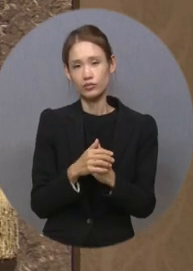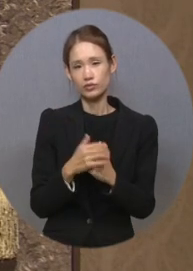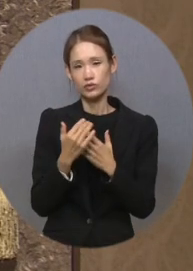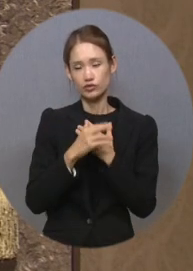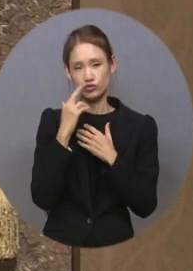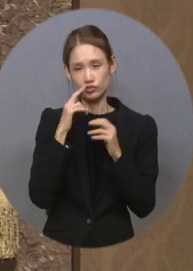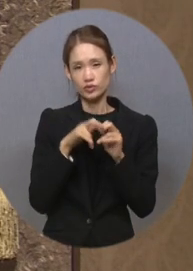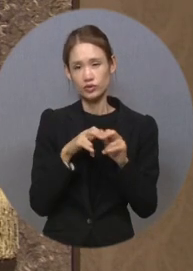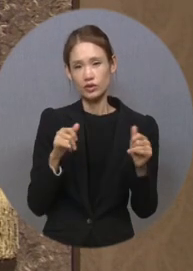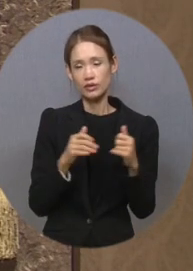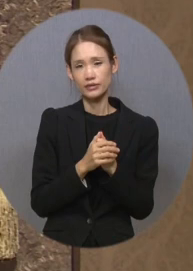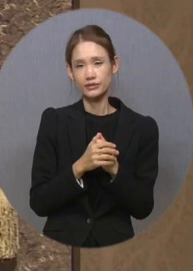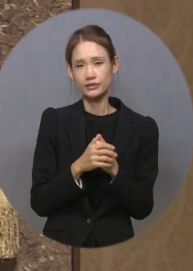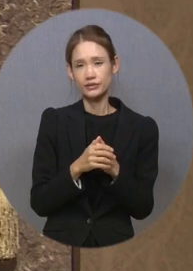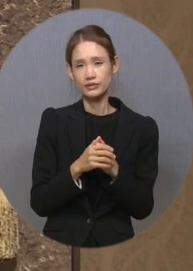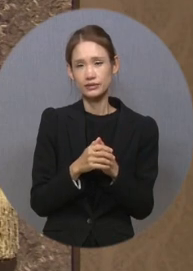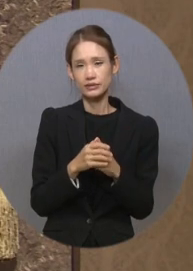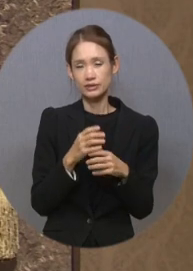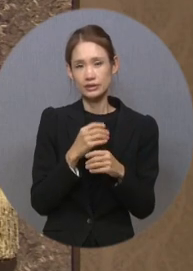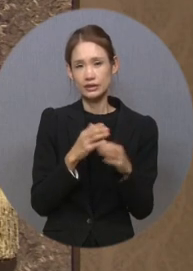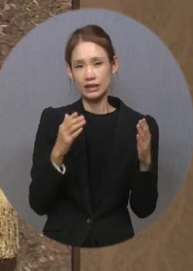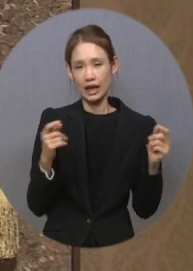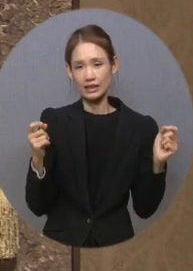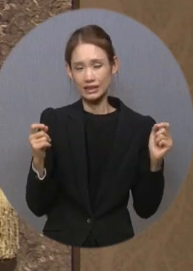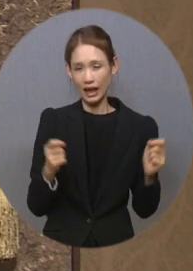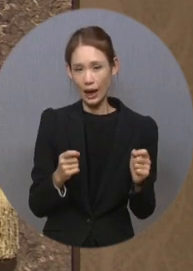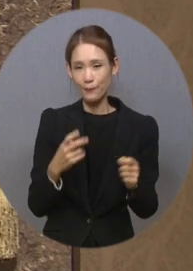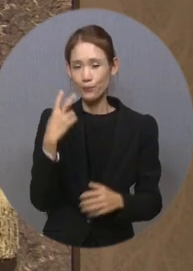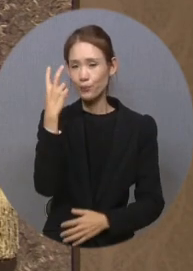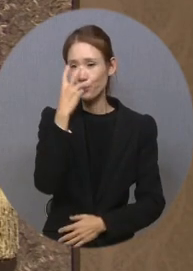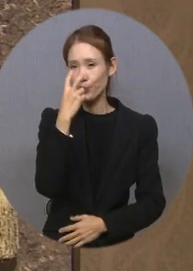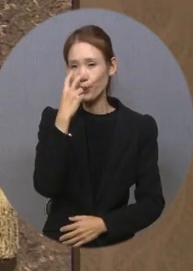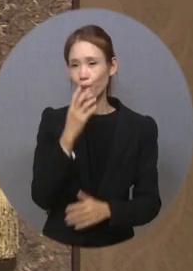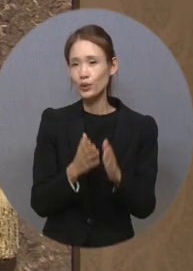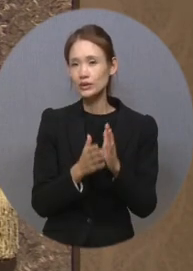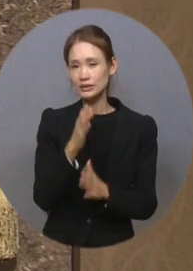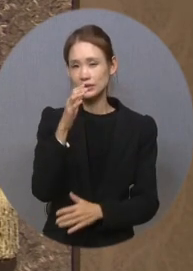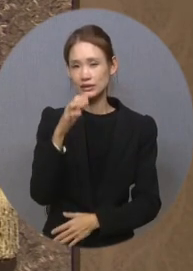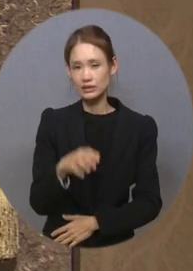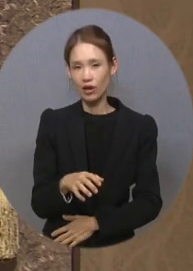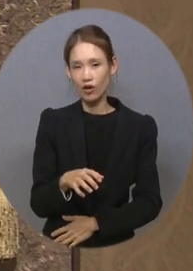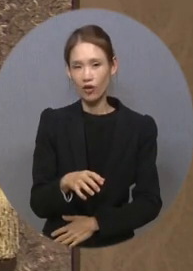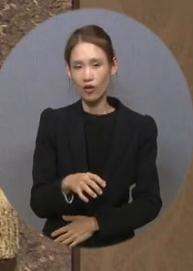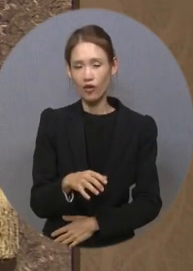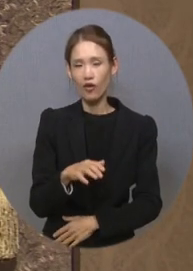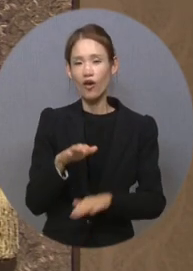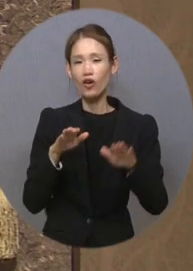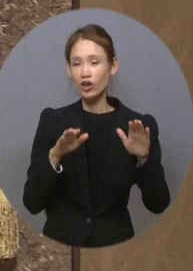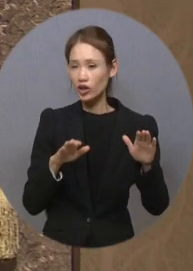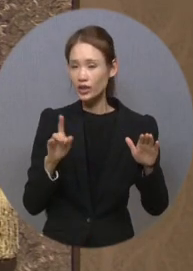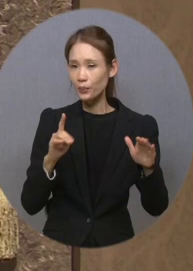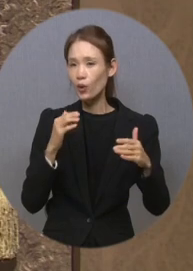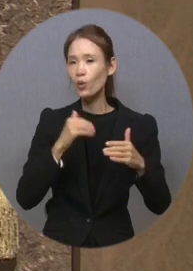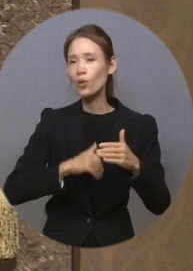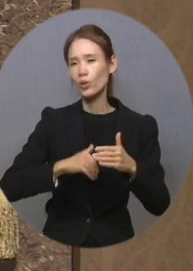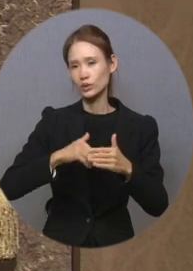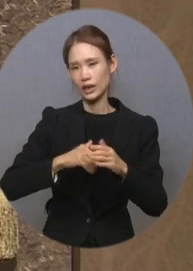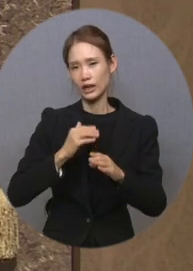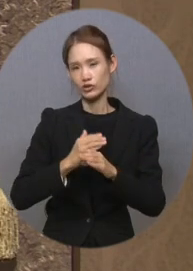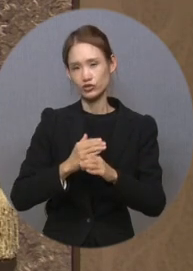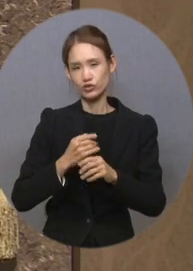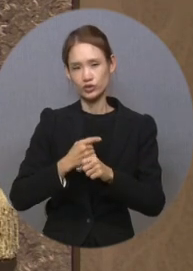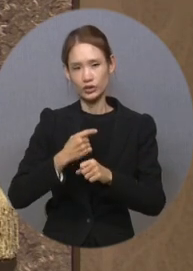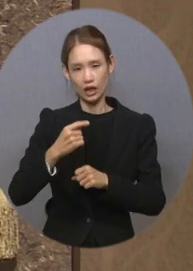중증 장애인 단기 그 보호 시설 그거를 현재 공사 중입니다. 네. 내년 초면은